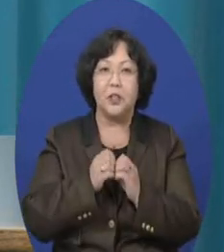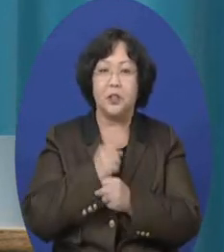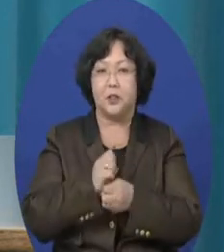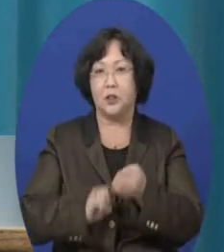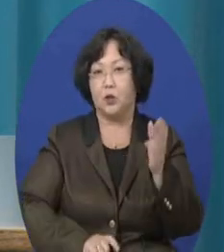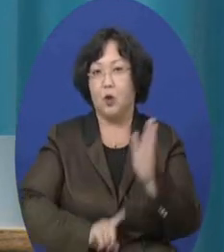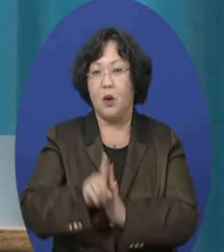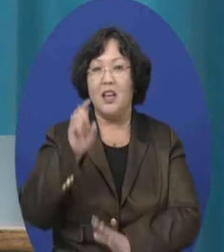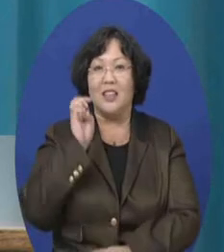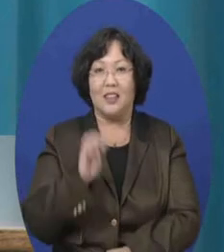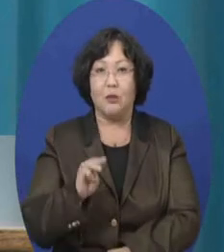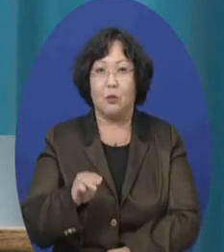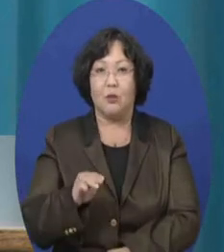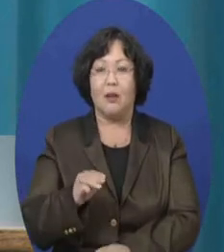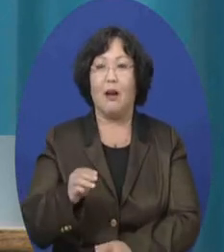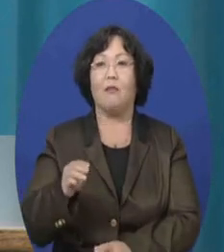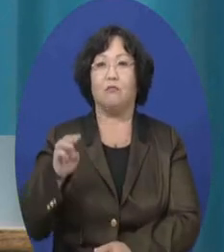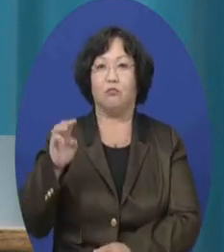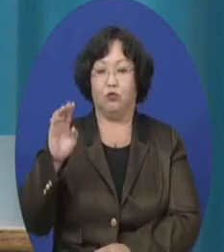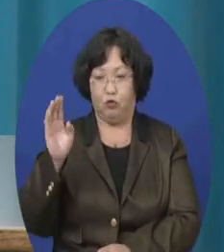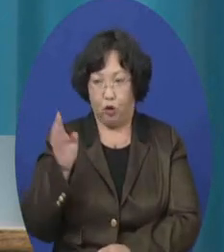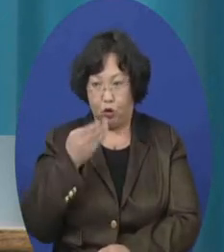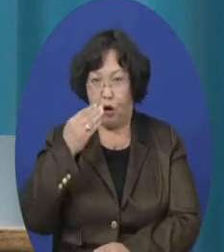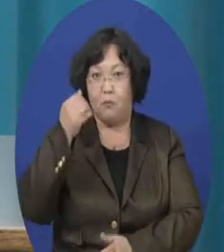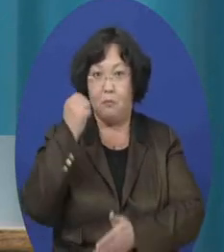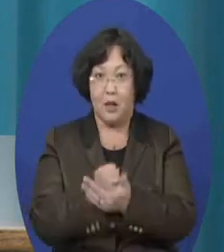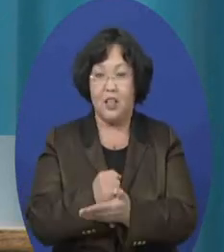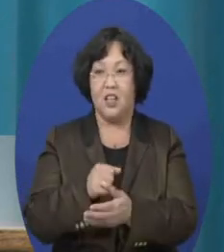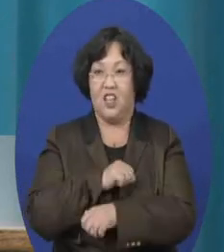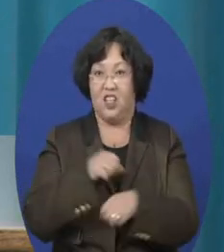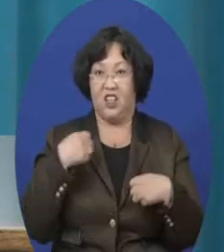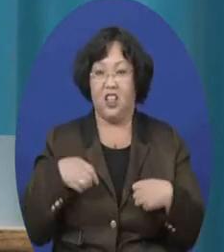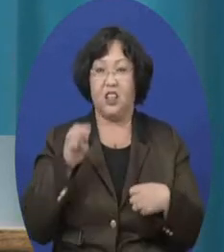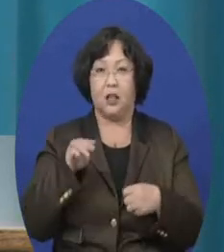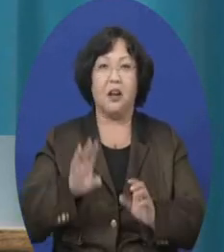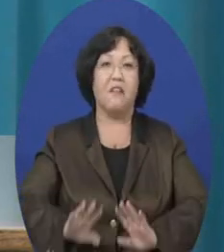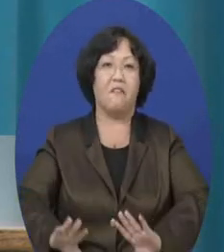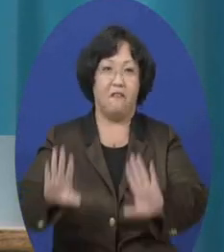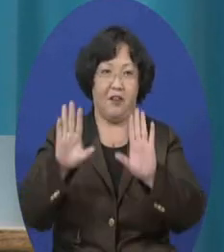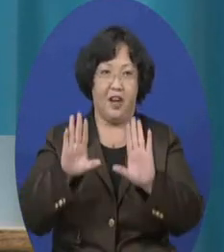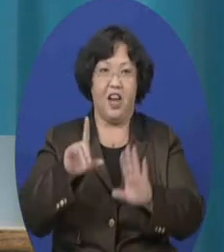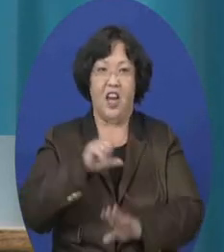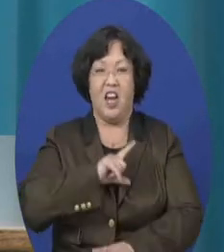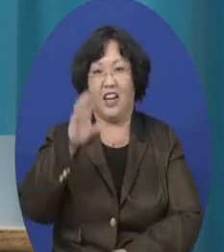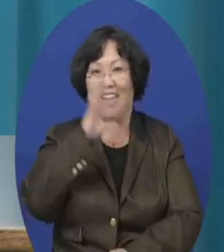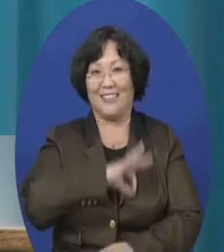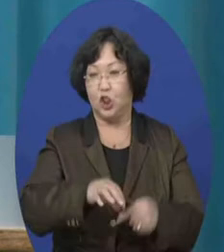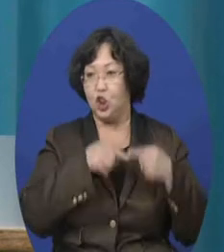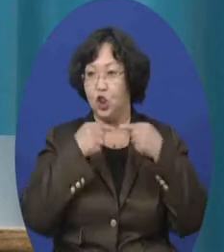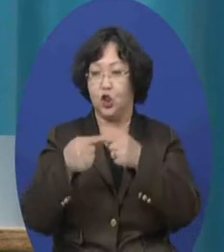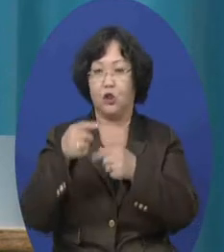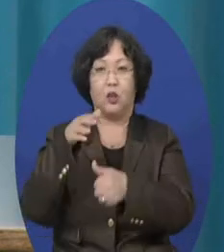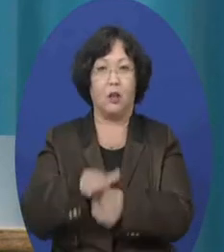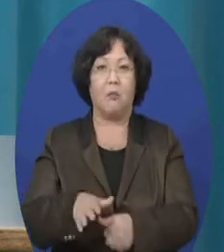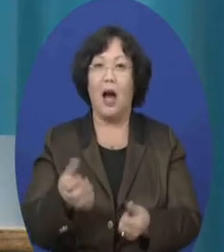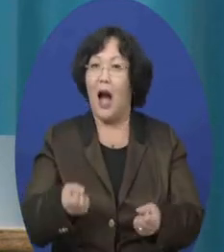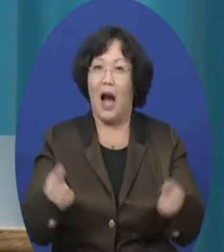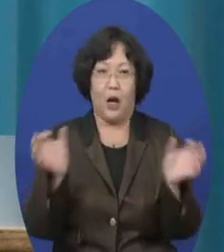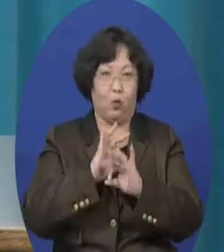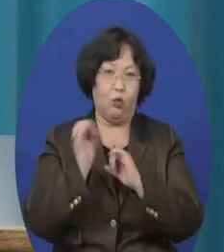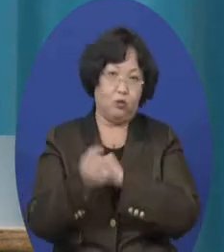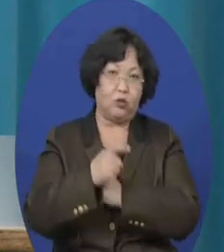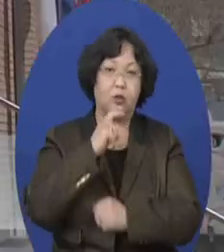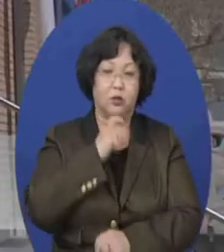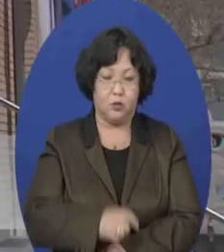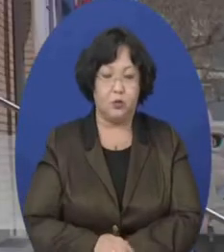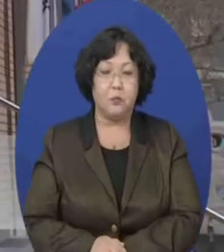өмнө тэтгэвэр тогтоолгосон иргэдийн тэтгэврийн эрх нь бол хэвээр хадгалагдаж үлднэ. Ямар нэгэн эрх ашиг нь бол зөрчигдөхгүй гэдгийг онцлох нь